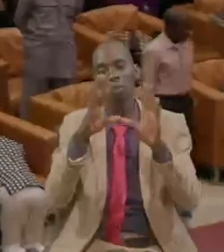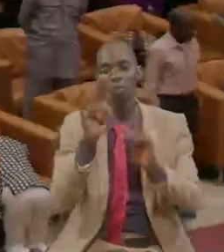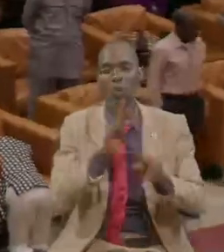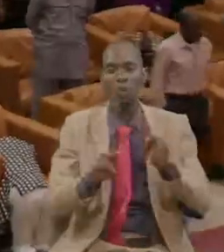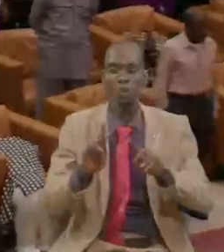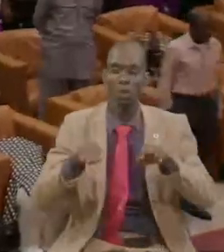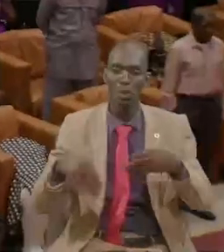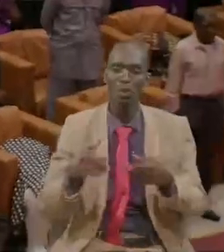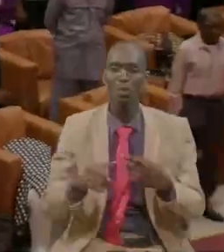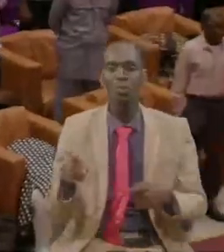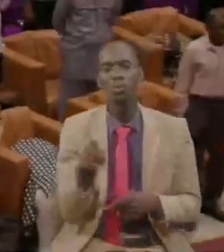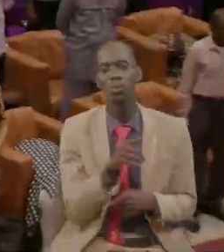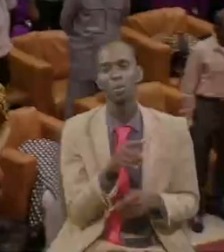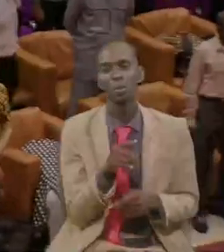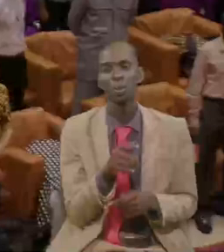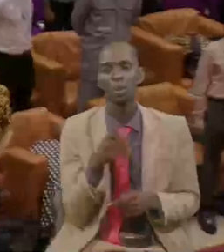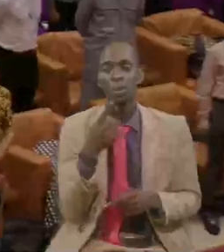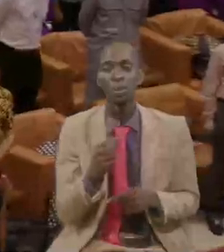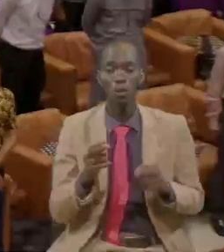La flatterie qu'il me donne.